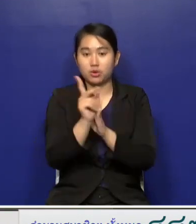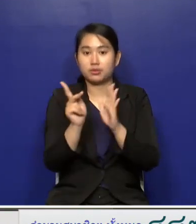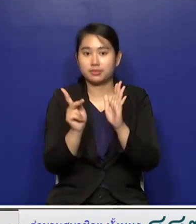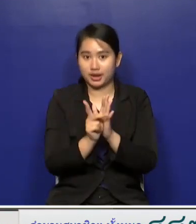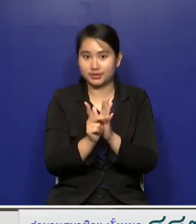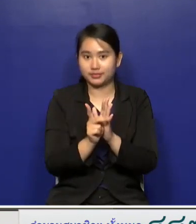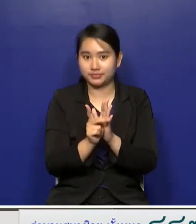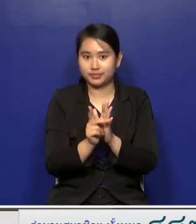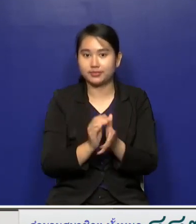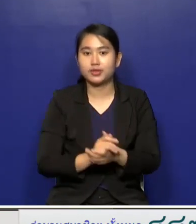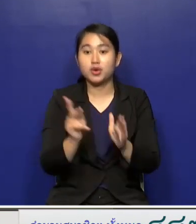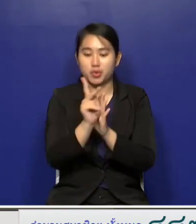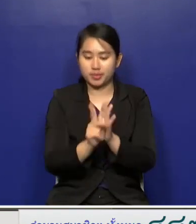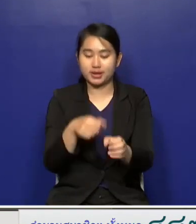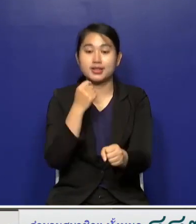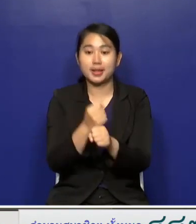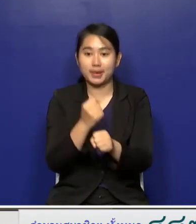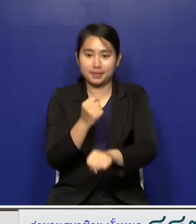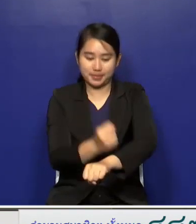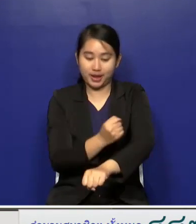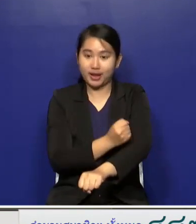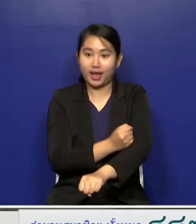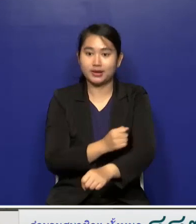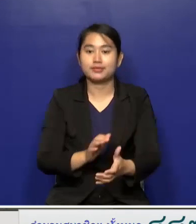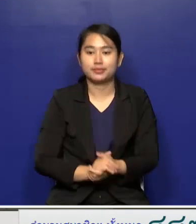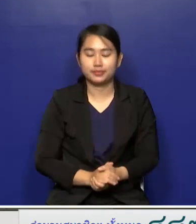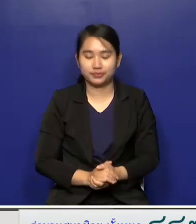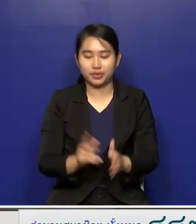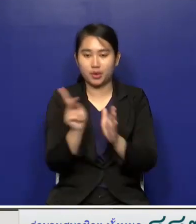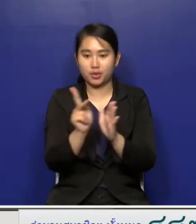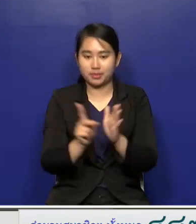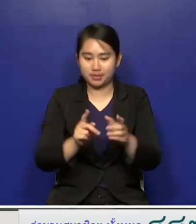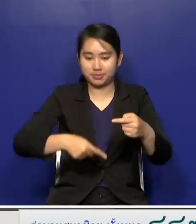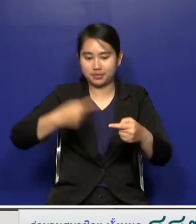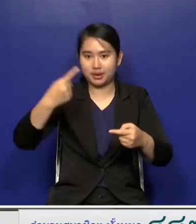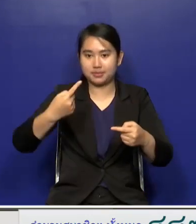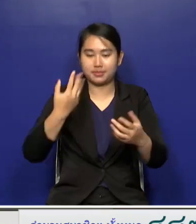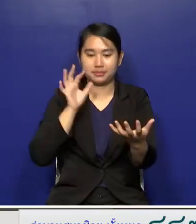ของการทำงานของคนต่างด้าวกฎหมายการเข้าเมืองของ